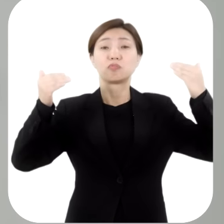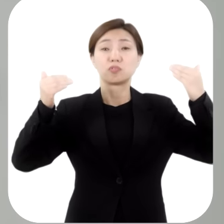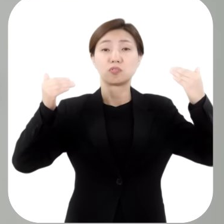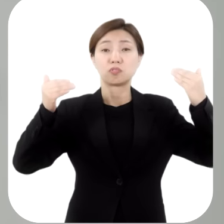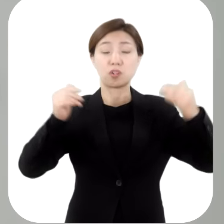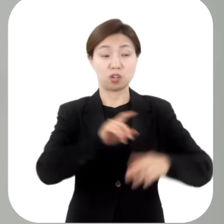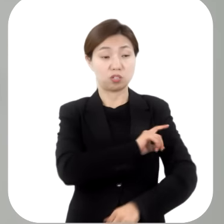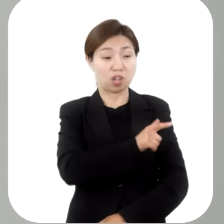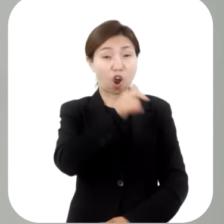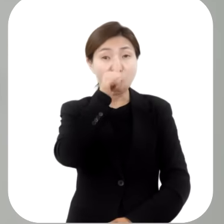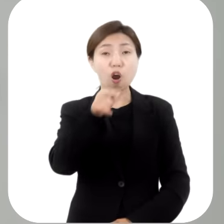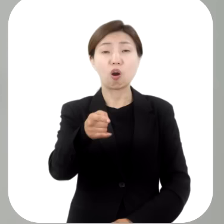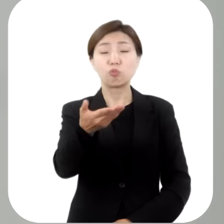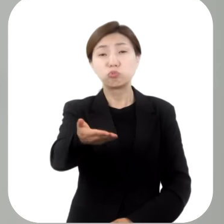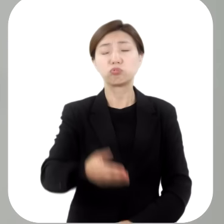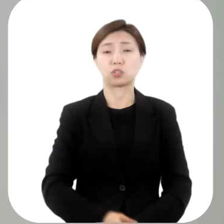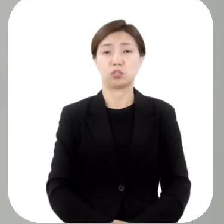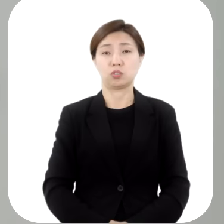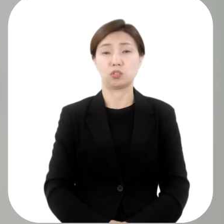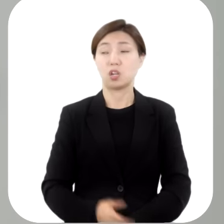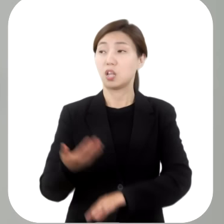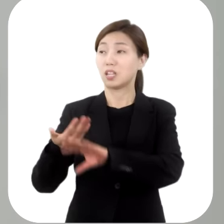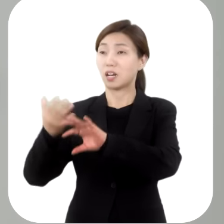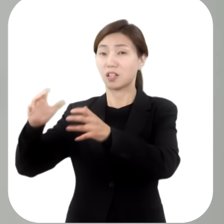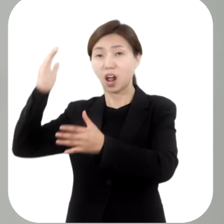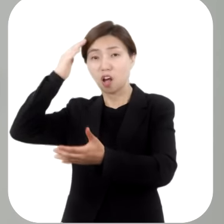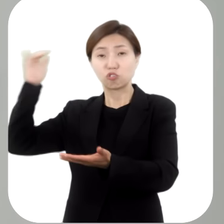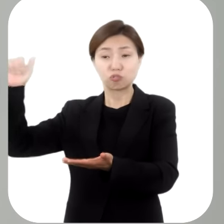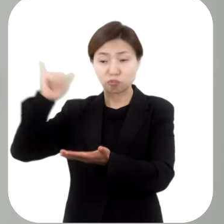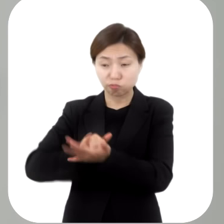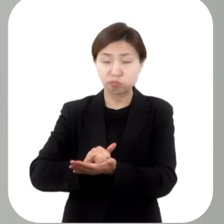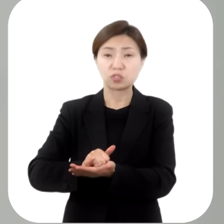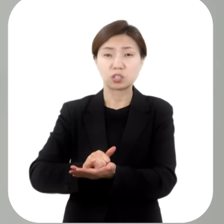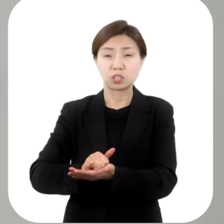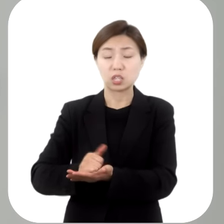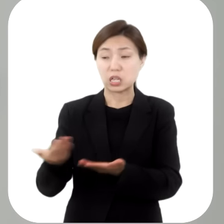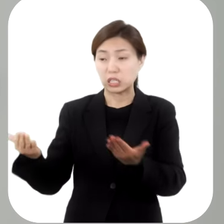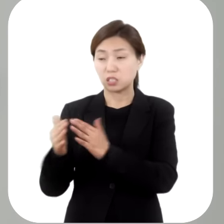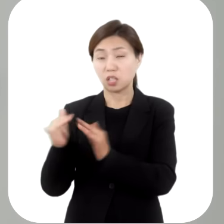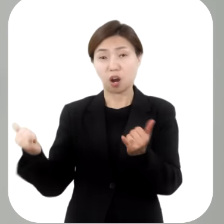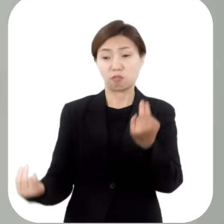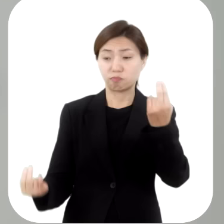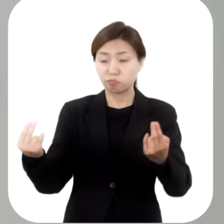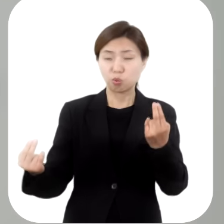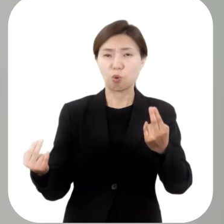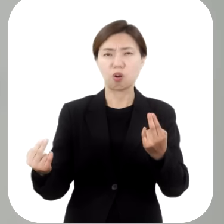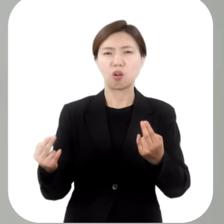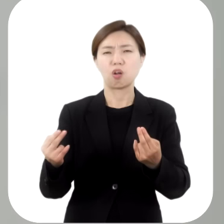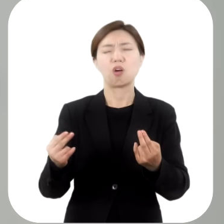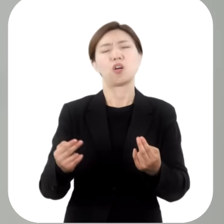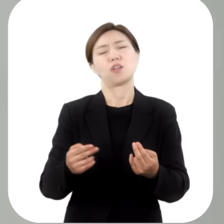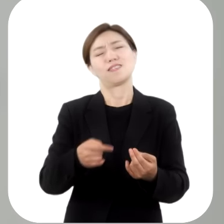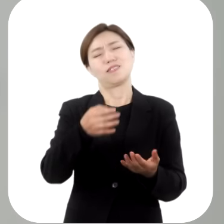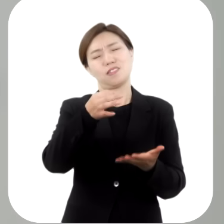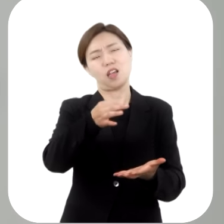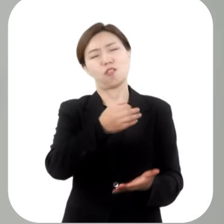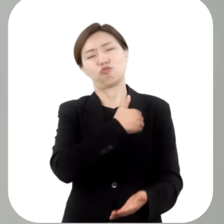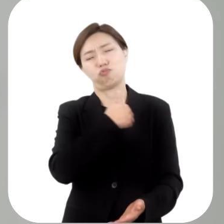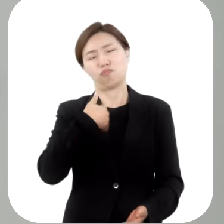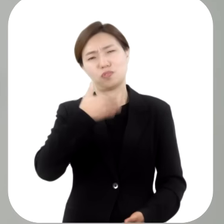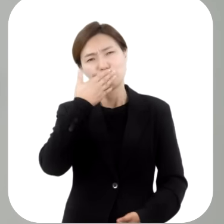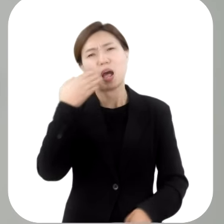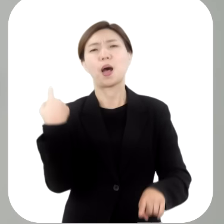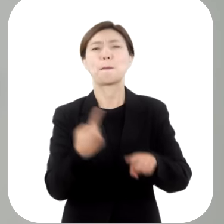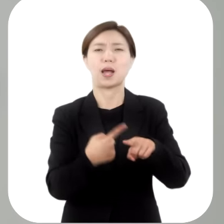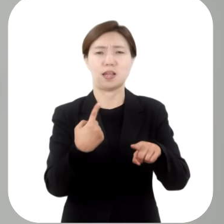가지고 있는 것만 해도 그 외국인하고 비교해보면 벌써 엄청난 이 기득권, 재산을 가지고